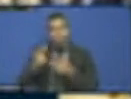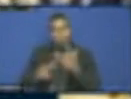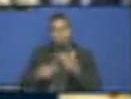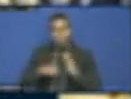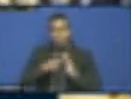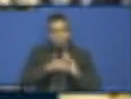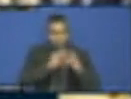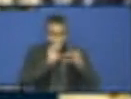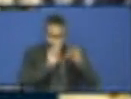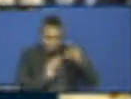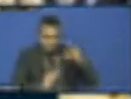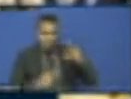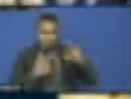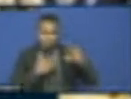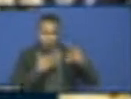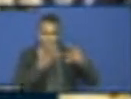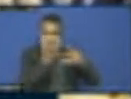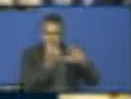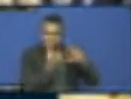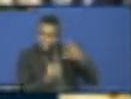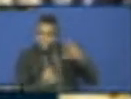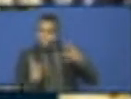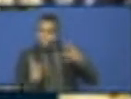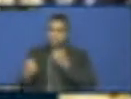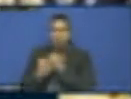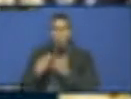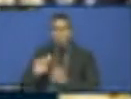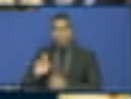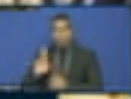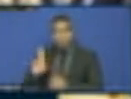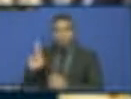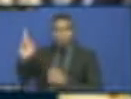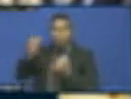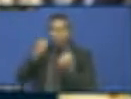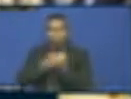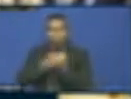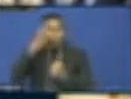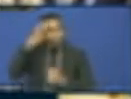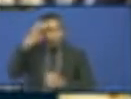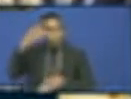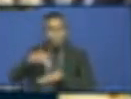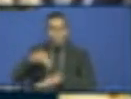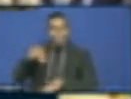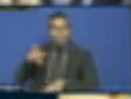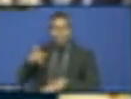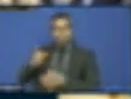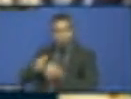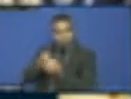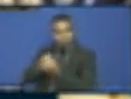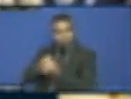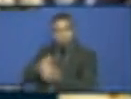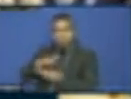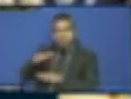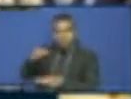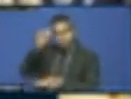dans l'atteinte de la paix. Je pense que de nos jours, la situation s'améliore avec le retour des personnes déplacées internes, avec l